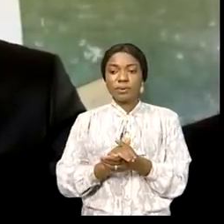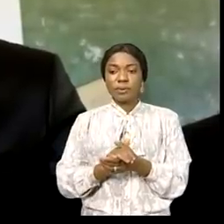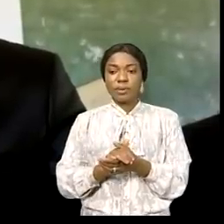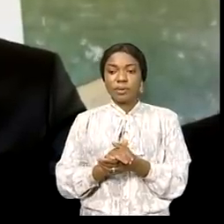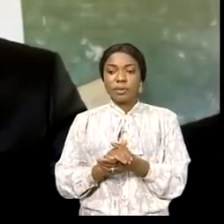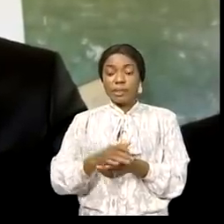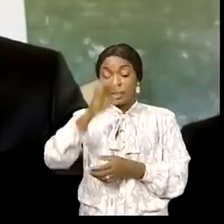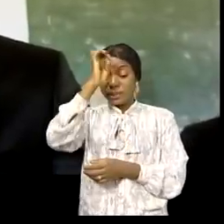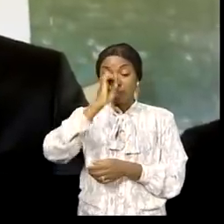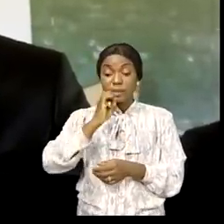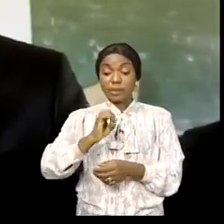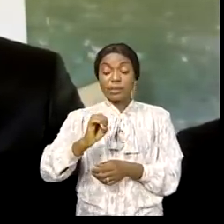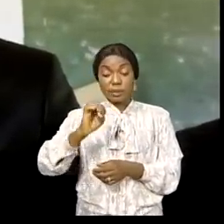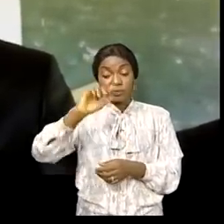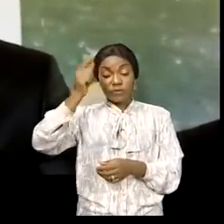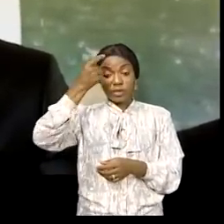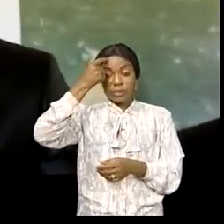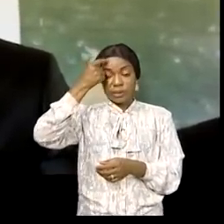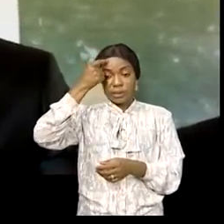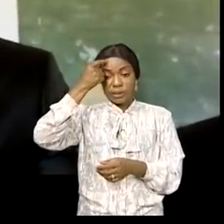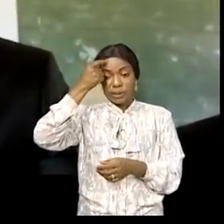son excellence monsieur le gouverneur des provinces d'intérim